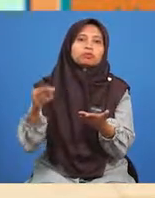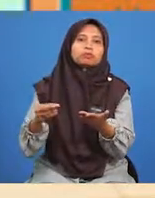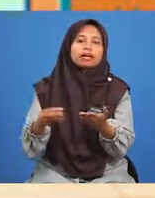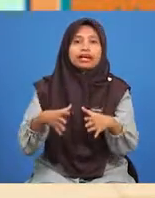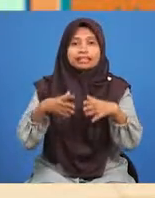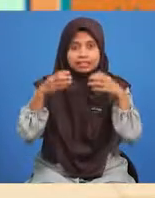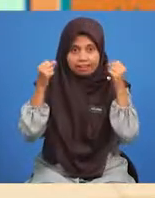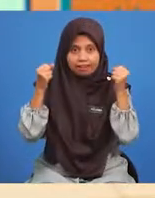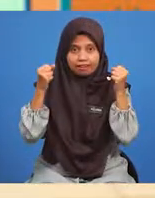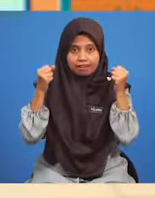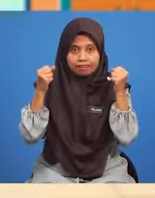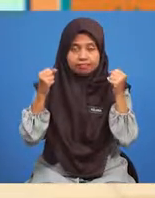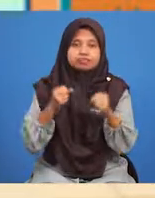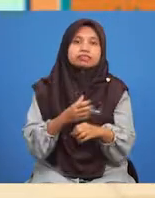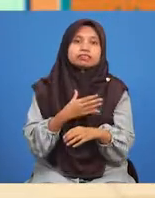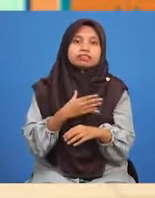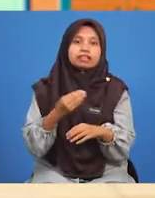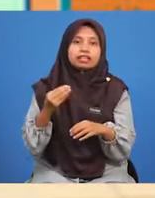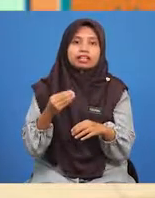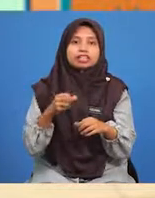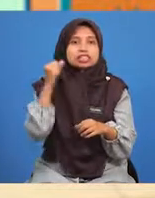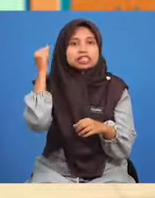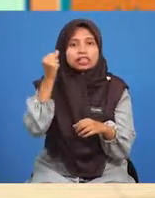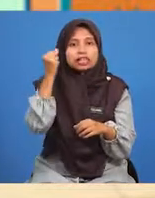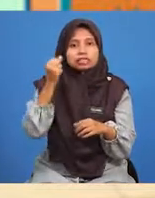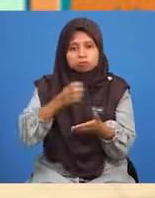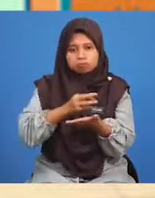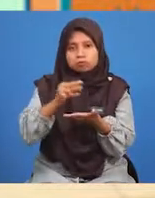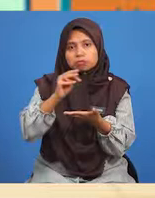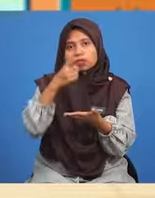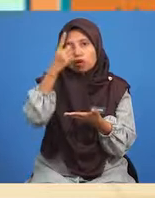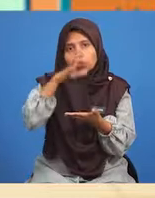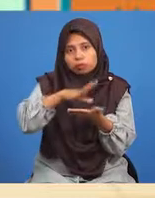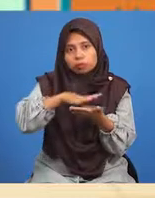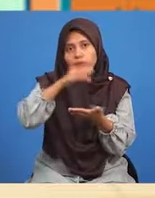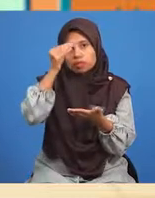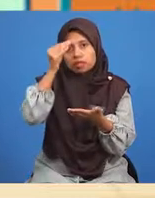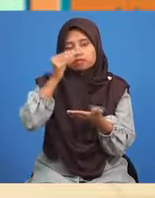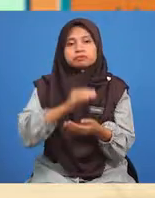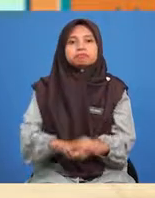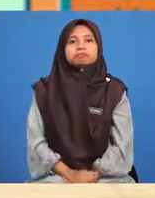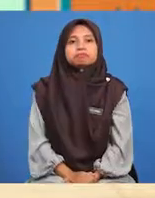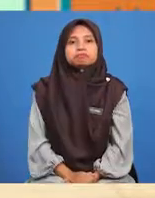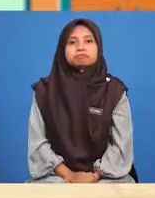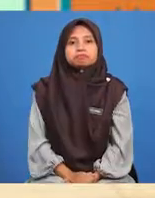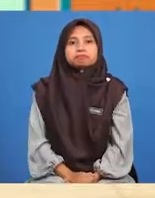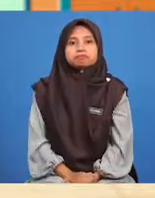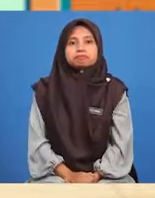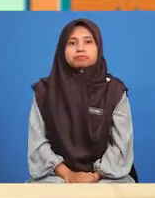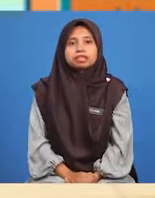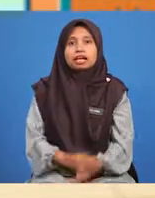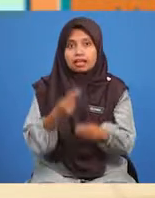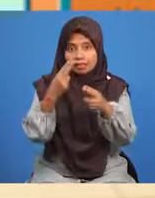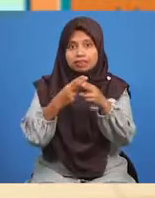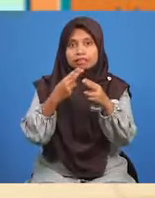dalam keadaan sihat sejahtera dan sentiasa bersemangat untuk terus belajar.